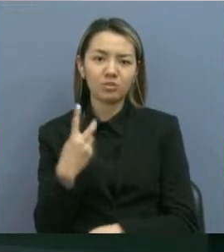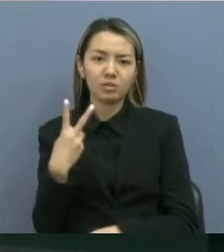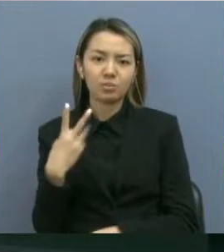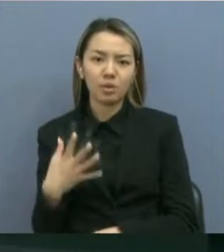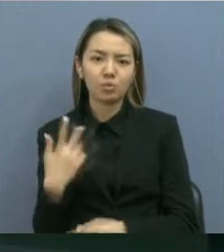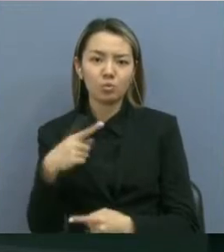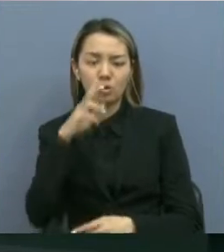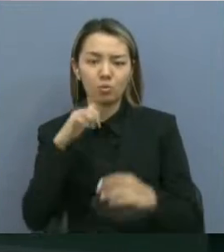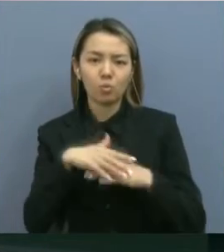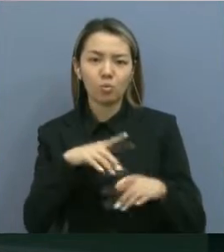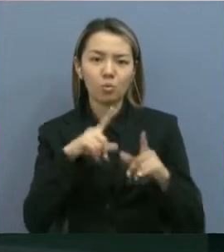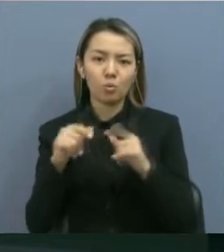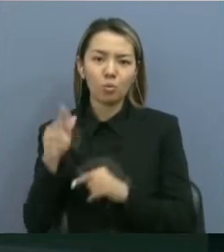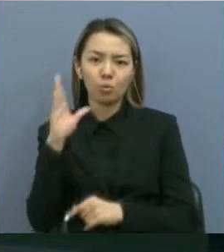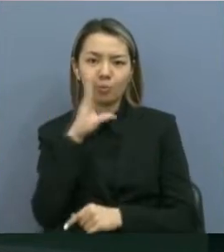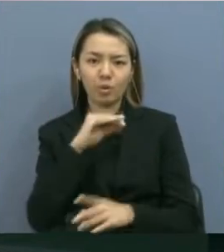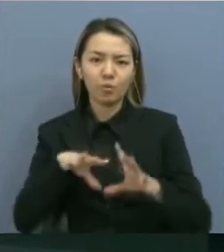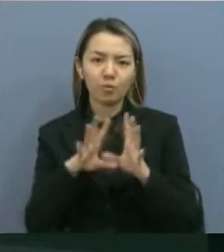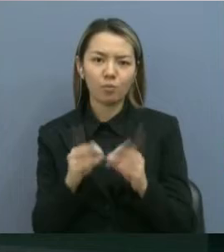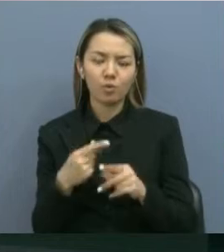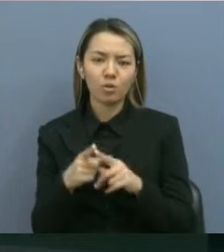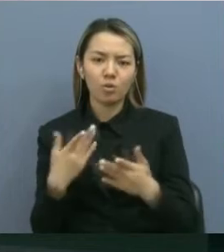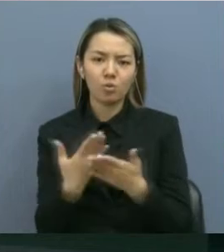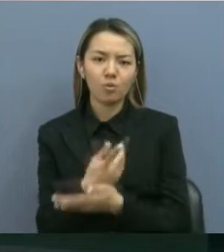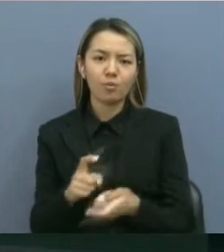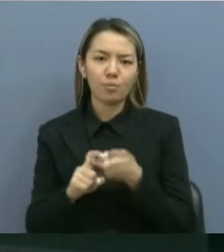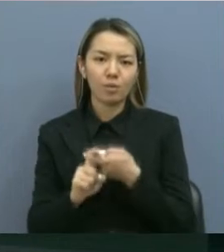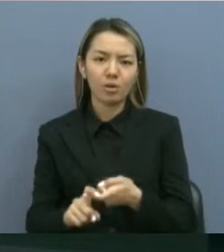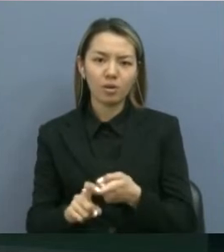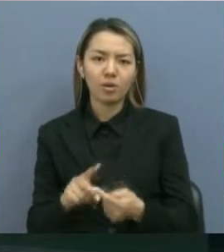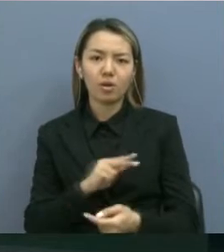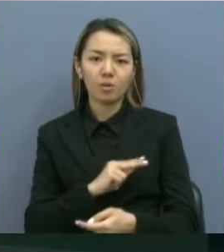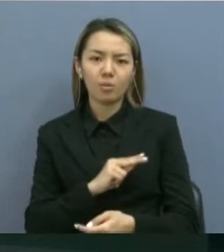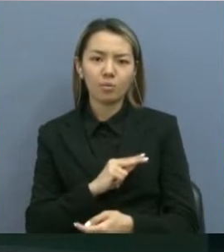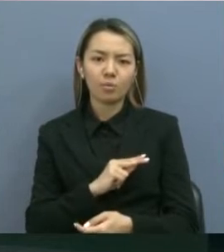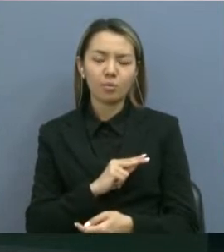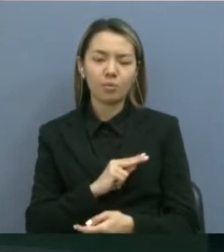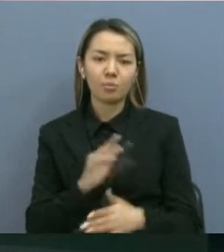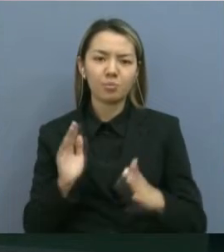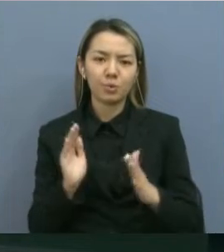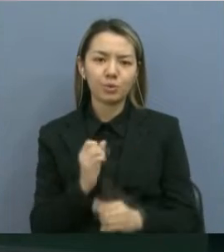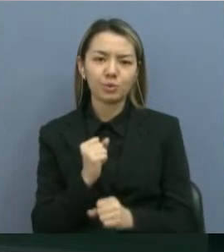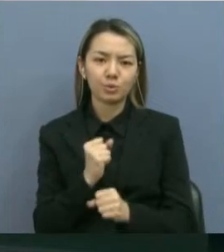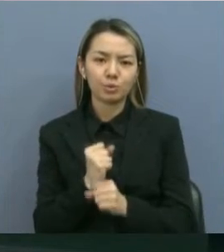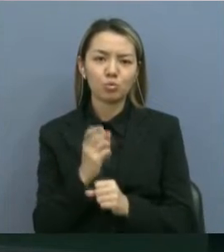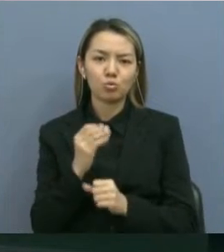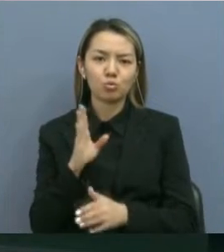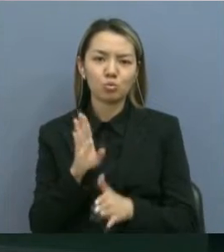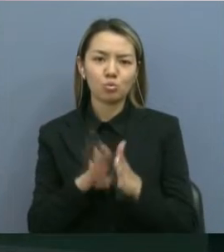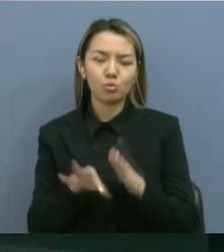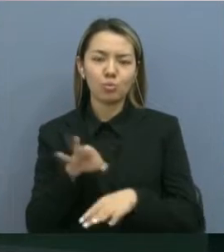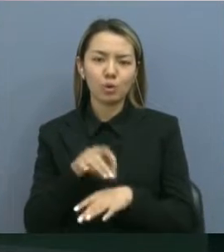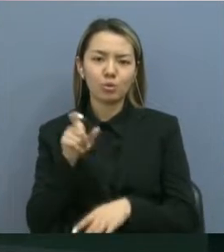адам шетелге шығып үлгеріпті. Жалпы бұл жаңа вирус өкпе жұмысын төмендететіндіктен жағдайы ауыр